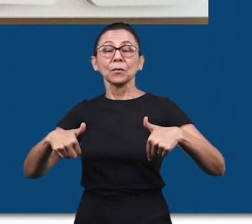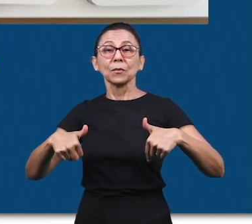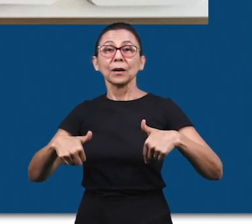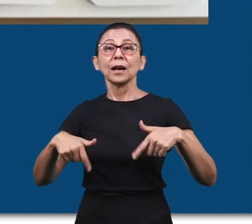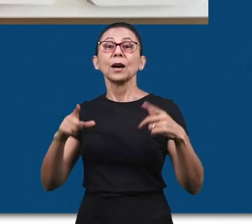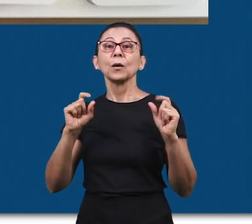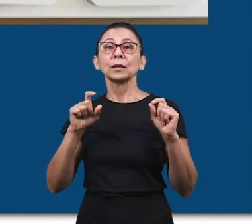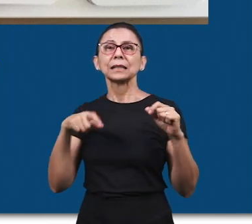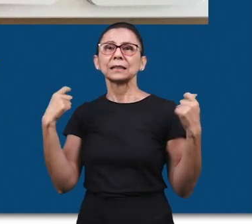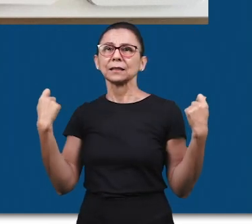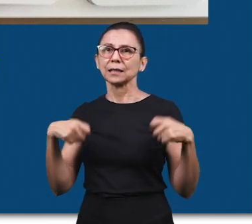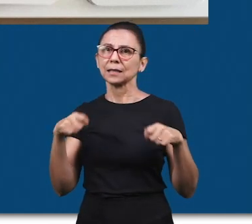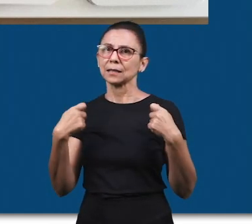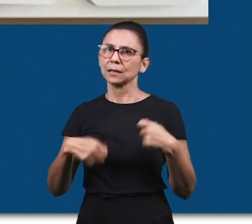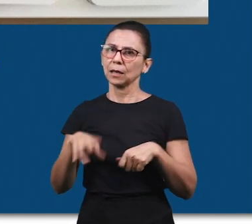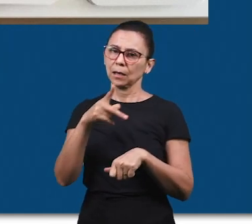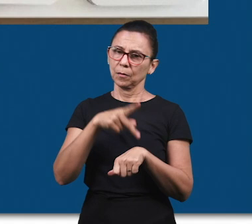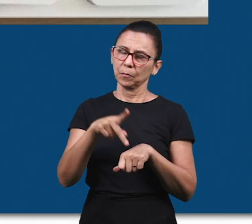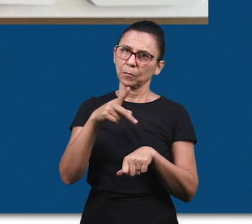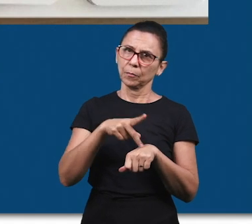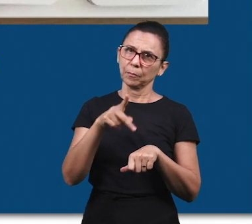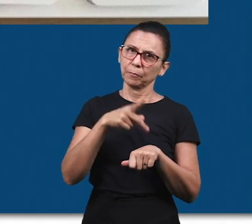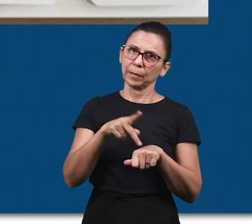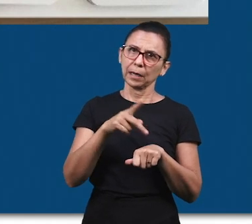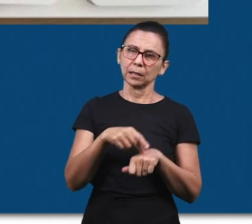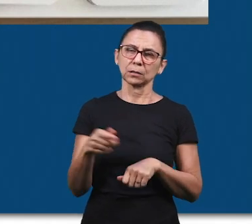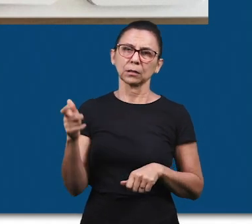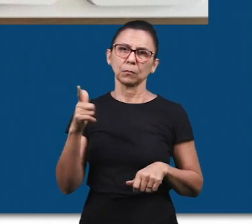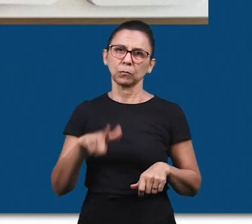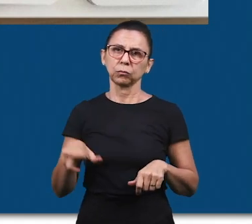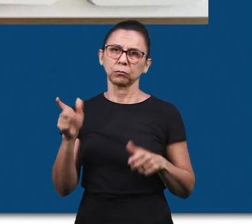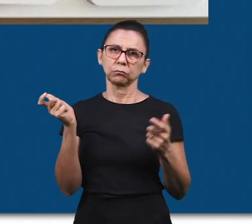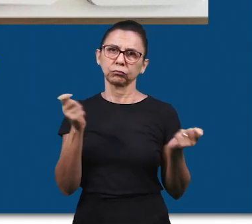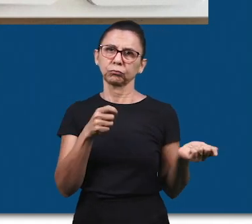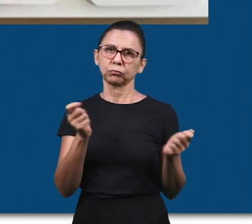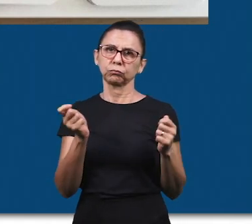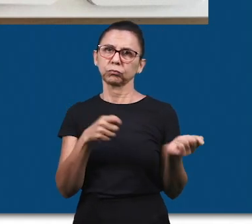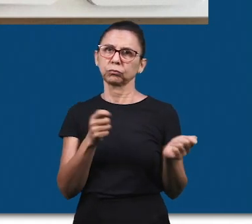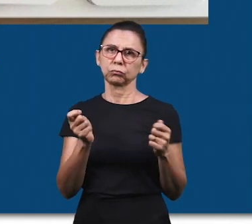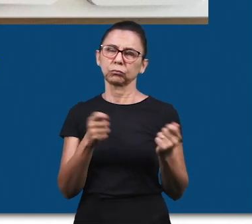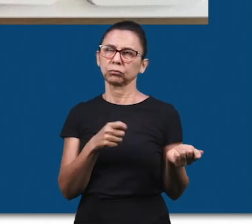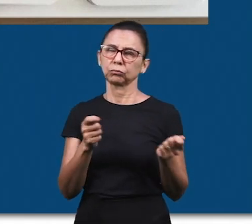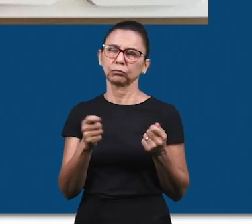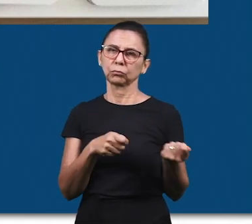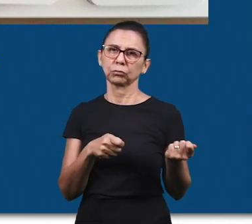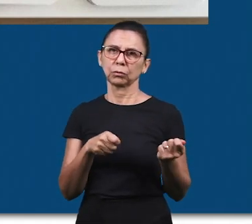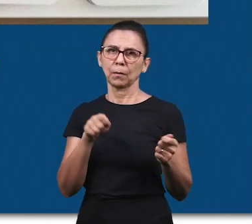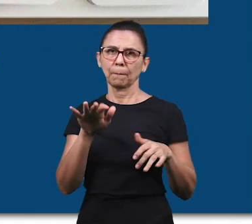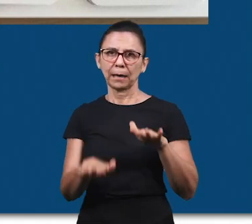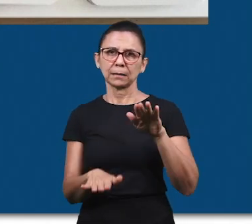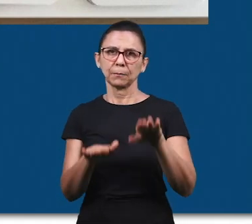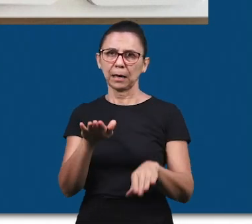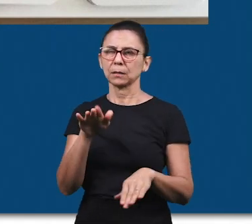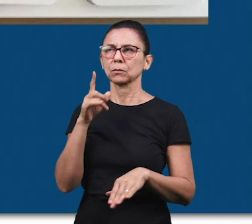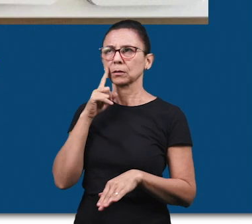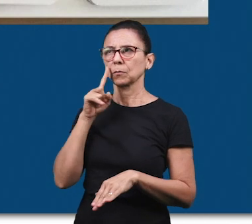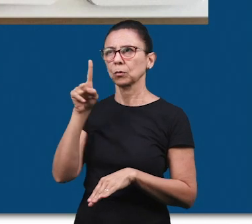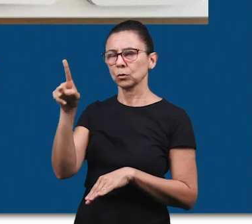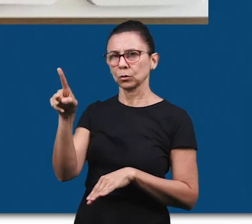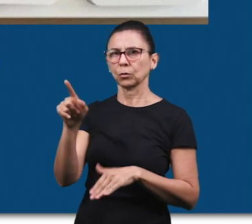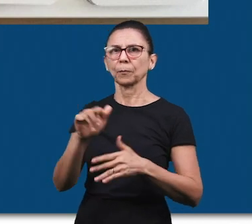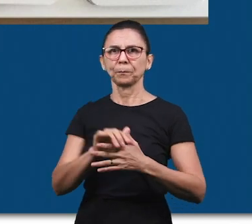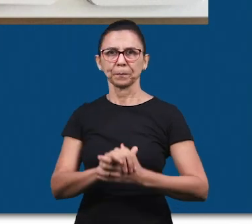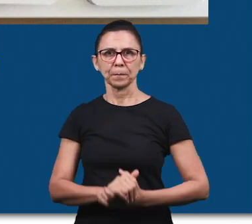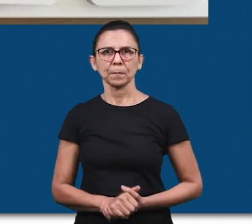la pratique et la répétition du pas à pas présenté dans les diapositives.